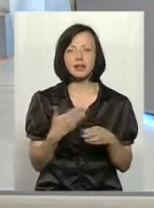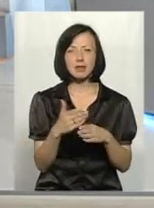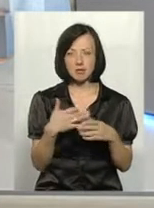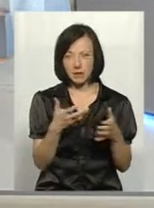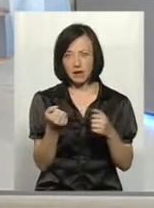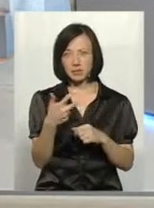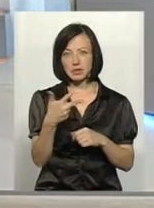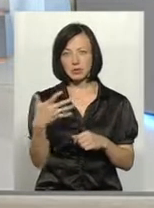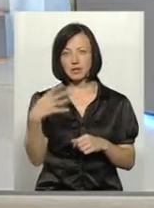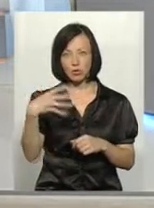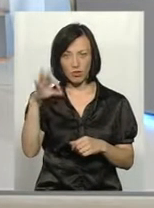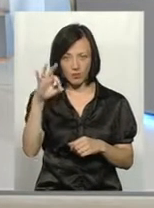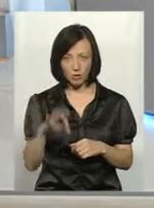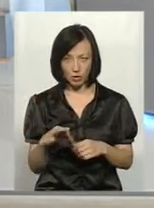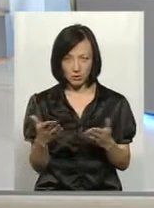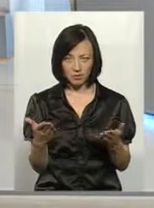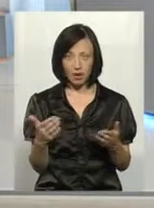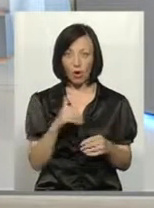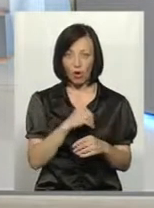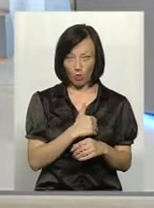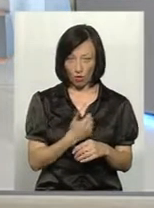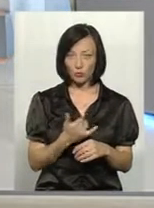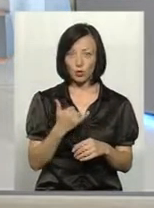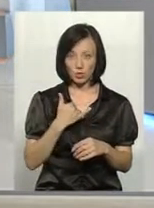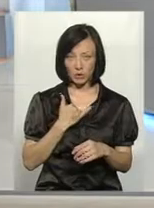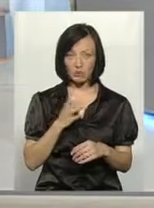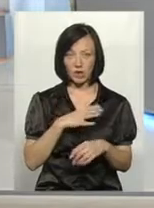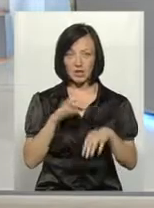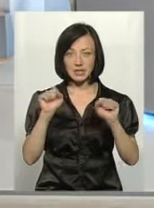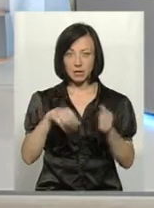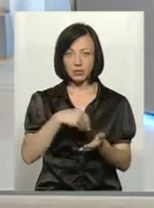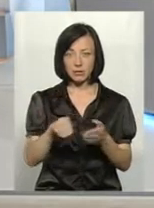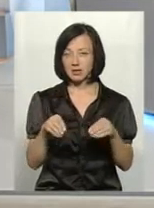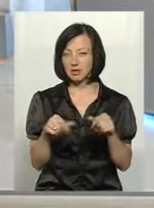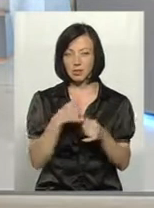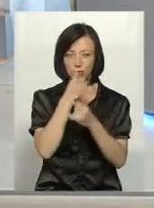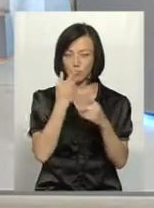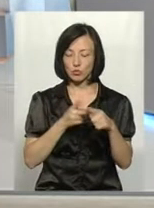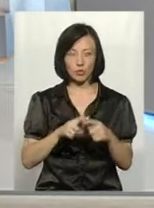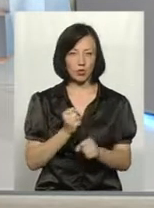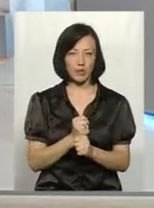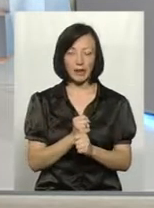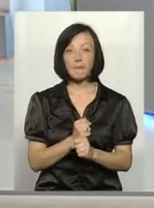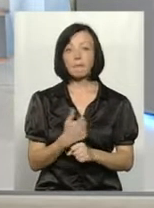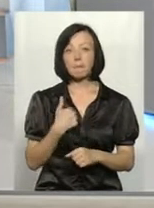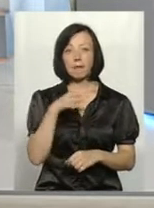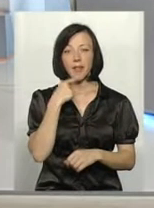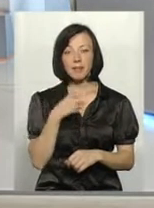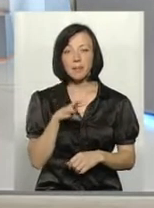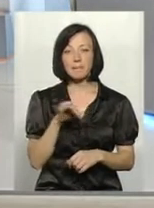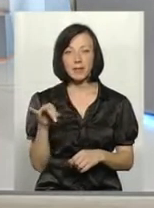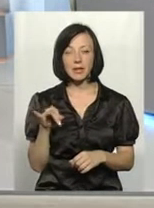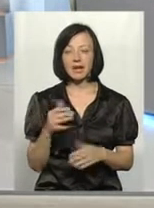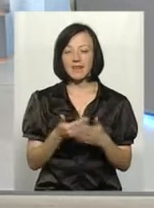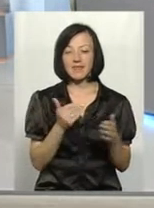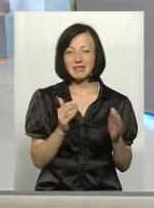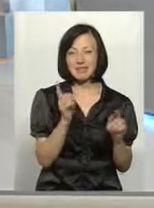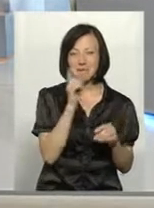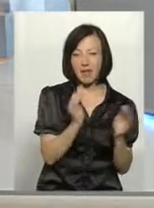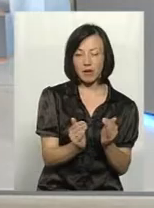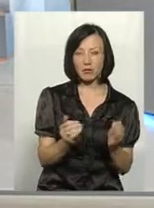беремо 35-40% грошей. І ми хочемо при цьому, щоб у нас була здатність купити землю. Ми не можемо цього робити. Я говорю, ми знову ж таки, від маленького